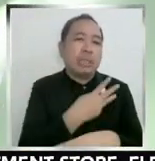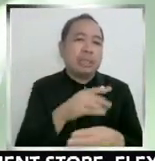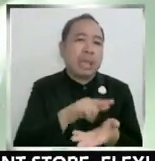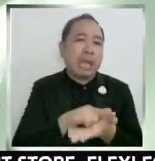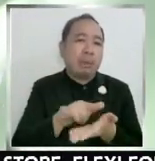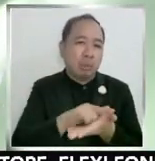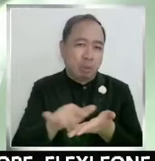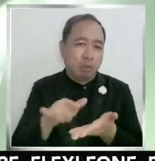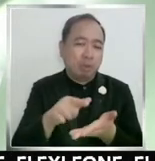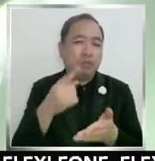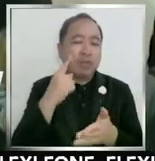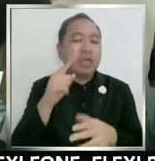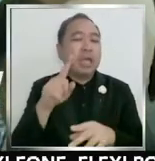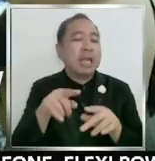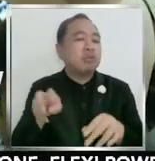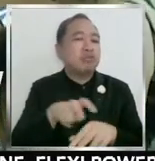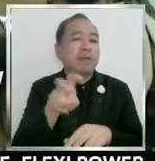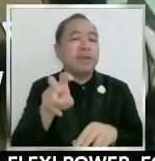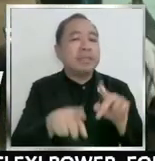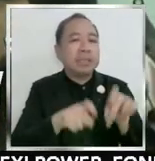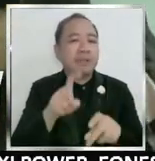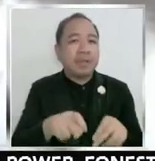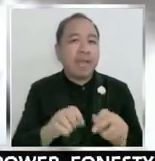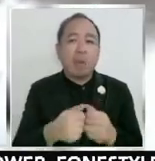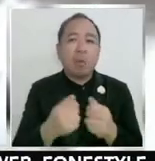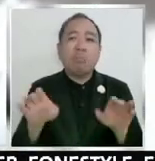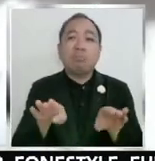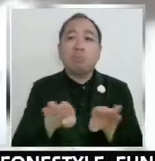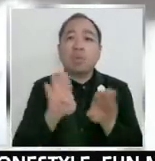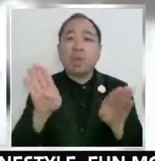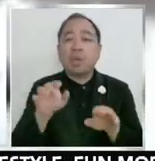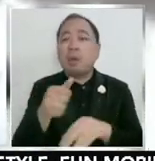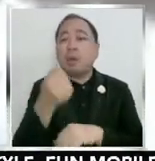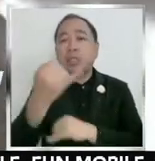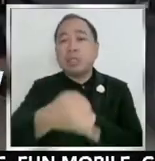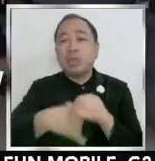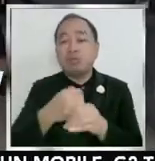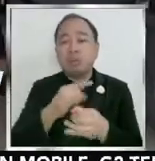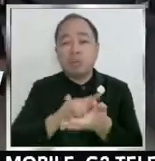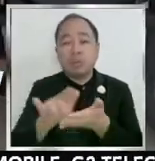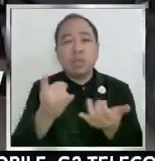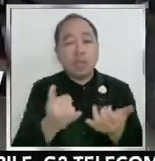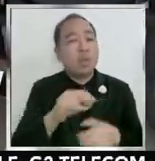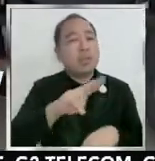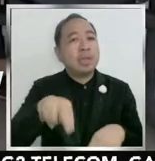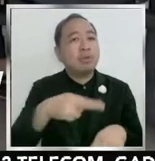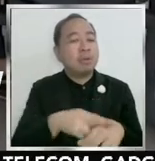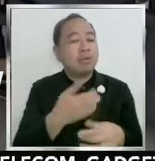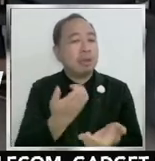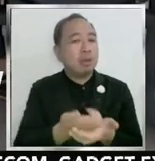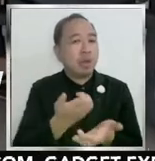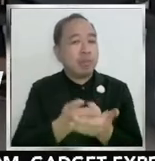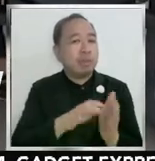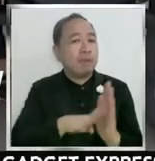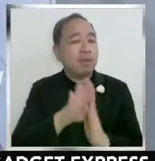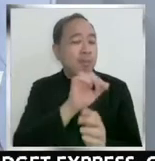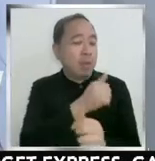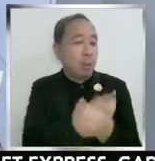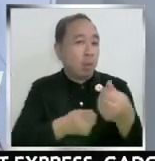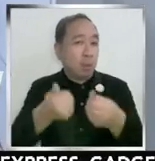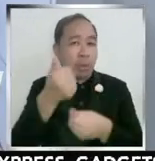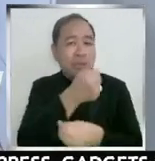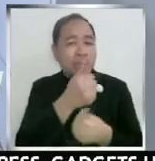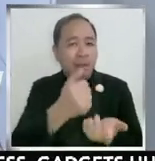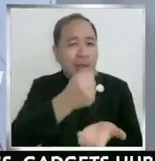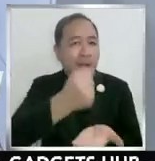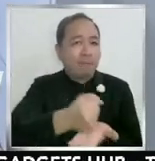makasabay sa mga paliparan ng mayayamang bansa, inaprubahan ng National Economic Development Authority Board ang pag-aayos sa lahat ng 4 na terminal ng